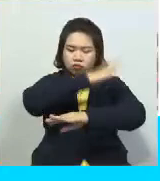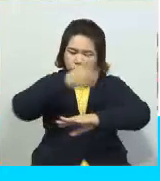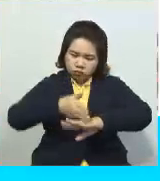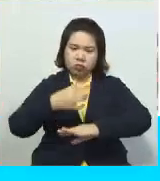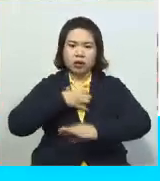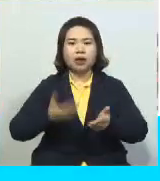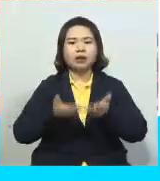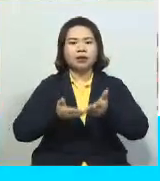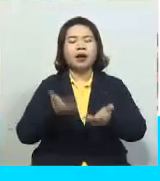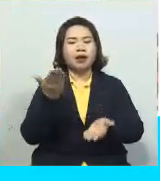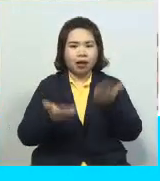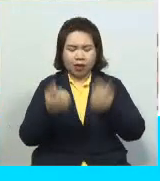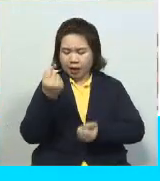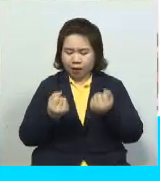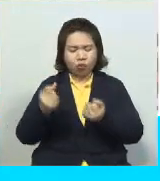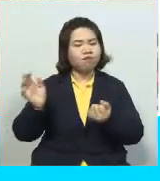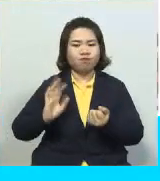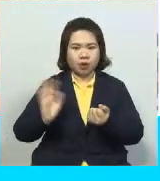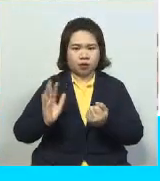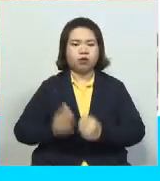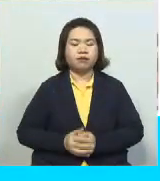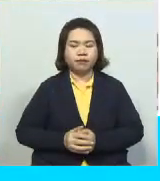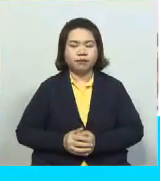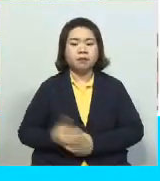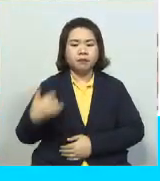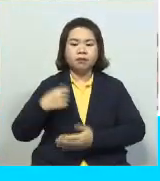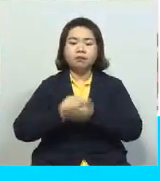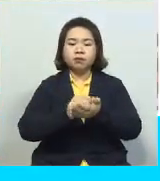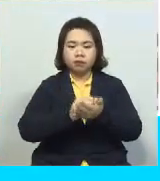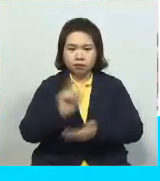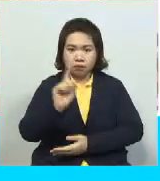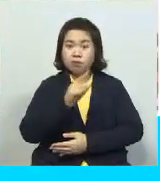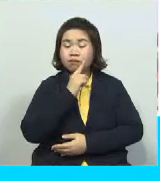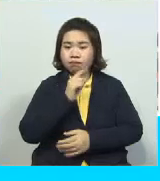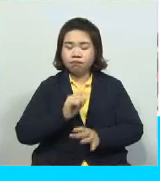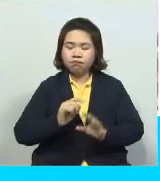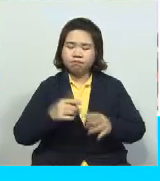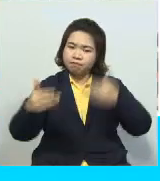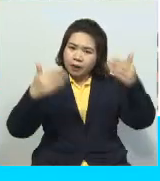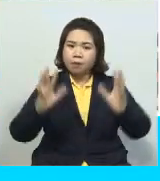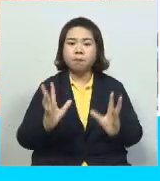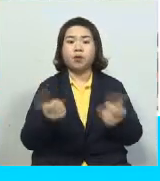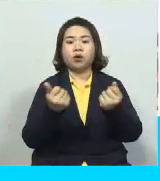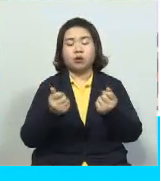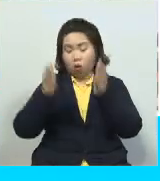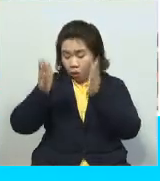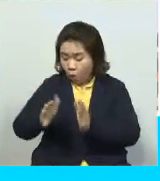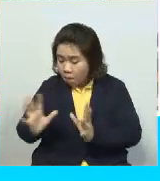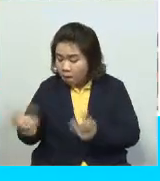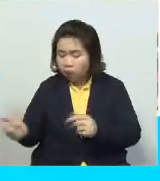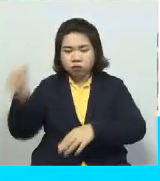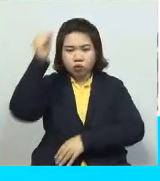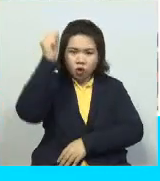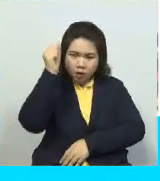ส่วนตัวเข้ามานะครับและตรงนี้ก็จะให้บริการเมื่อเสร็จสิ้นพระราชพิธีจนพี่น้องประชาชนคนสุดท้ายครับเดินทาง